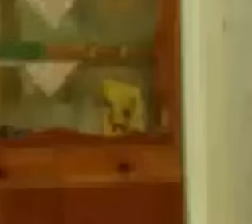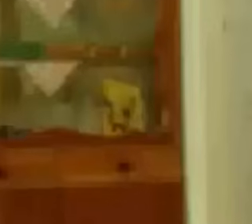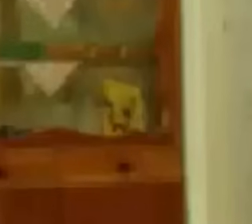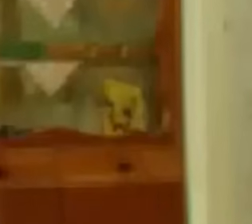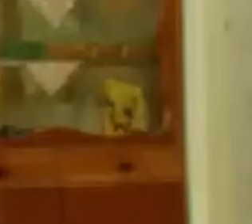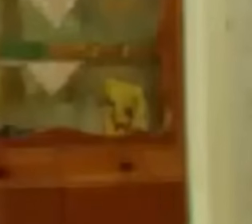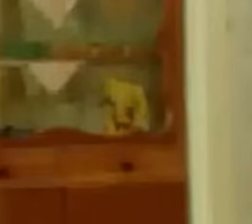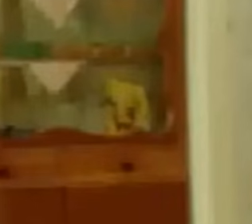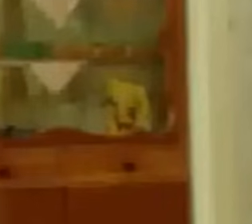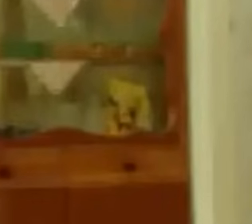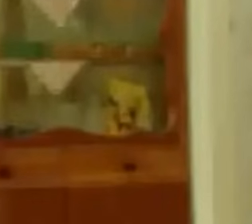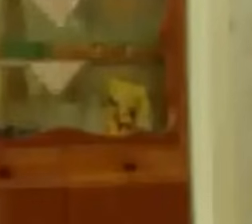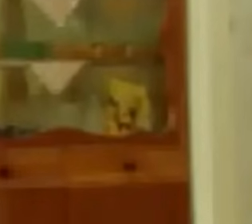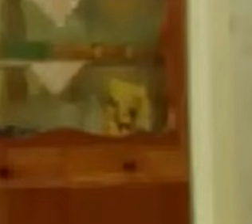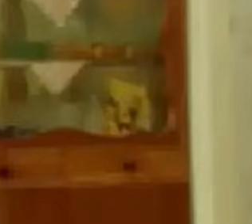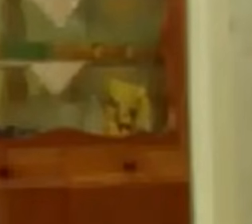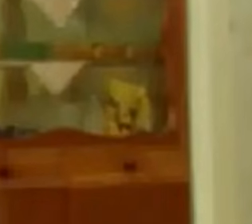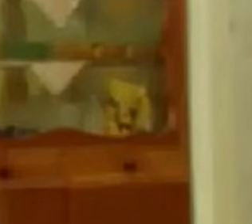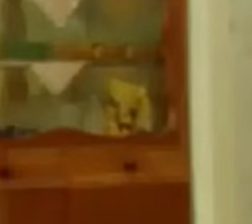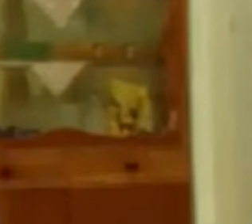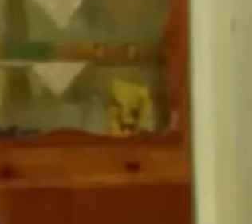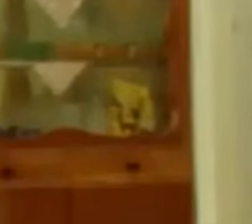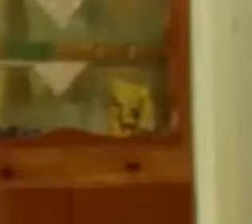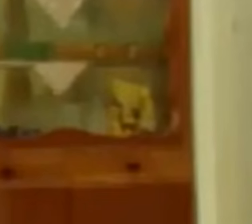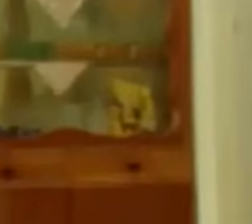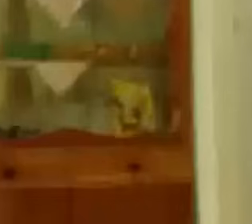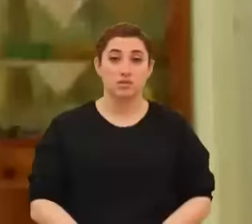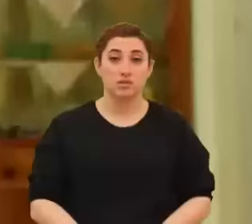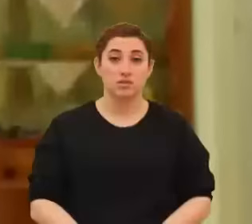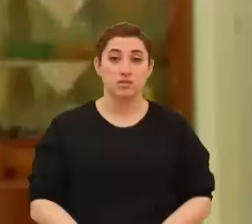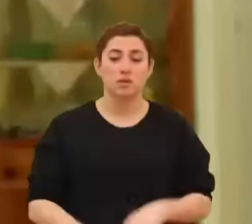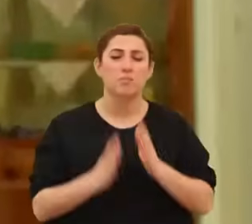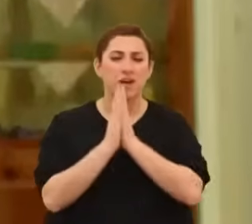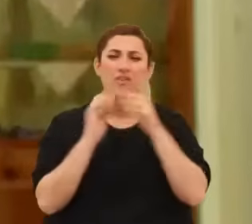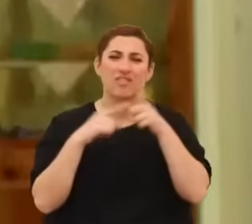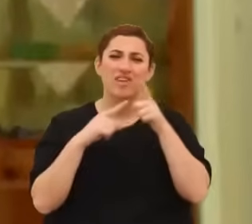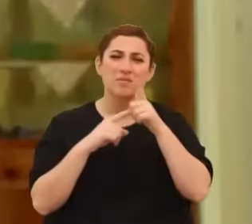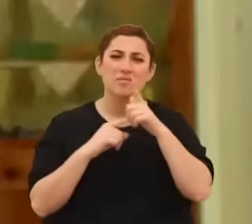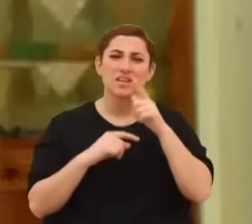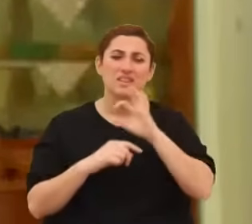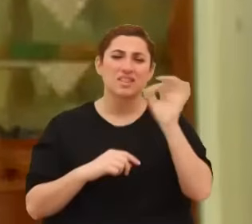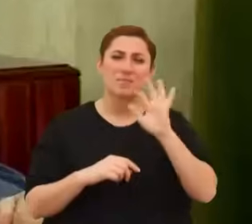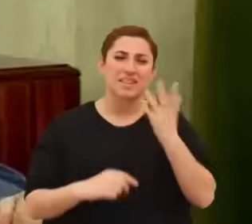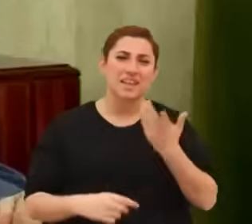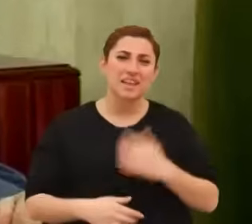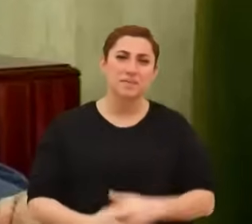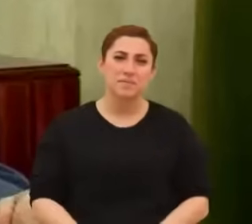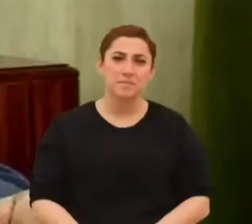Hekiye'nin bu sefer hali hazırda bekleyen bir yalanı yok. Pardon Fehmi, Cemal'a nasıl?